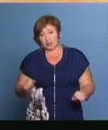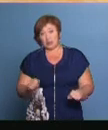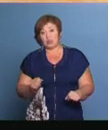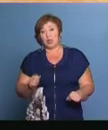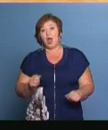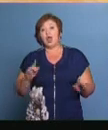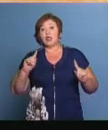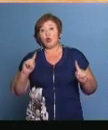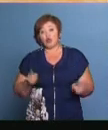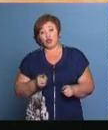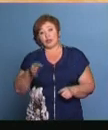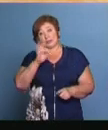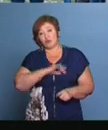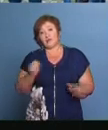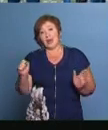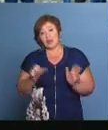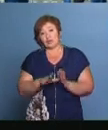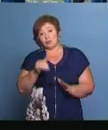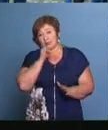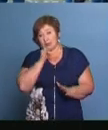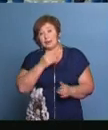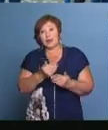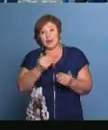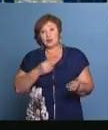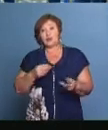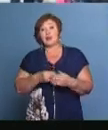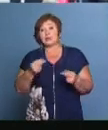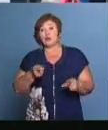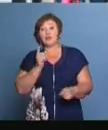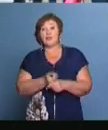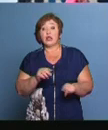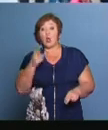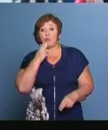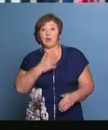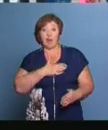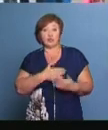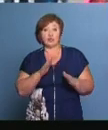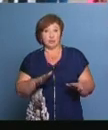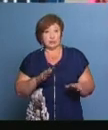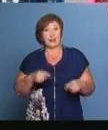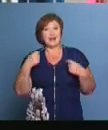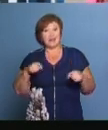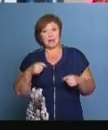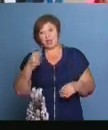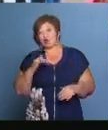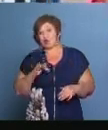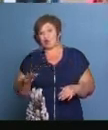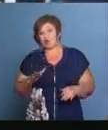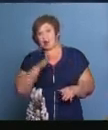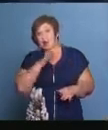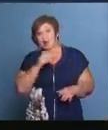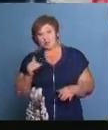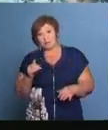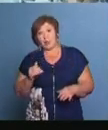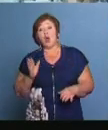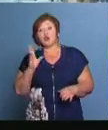ограничить использование электронных сигарет. Накануне резолюцию о запрете курения вейпов в общественных местах и продаже электронных сигарет несовершеннолетним